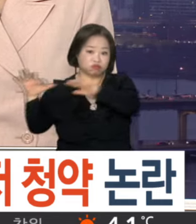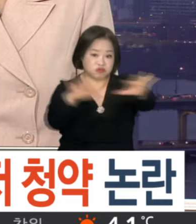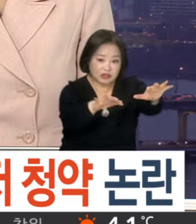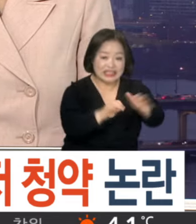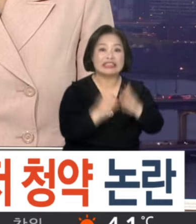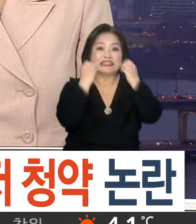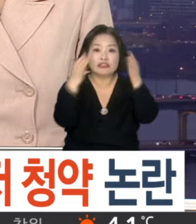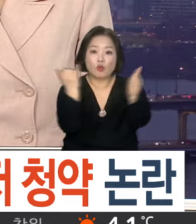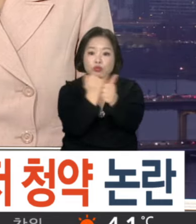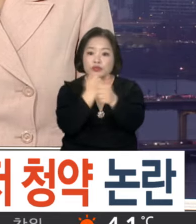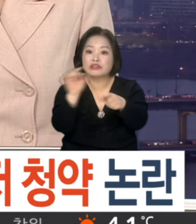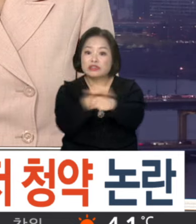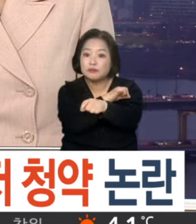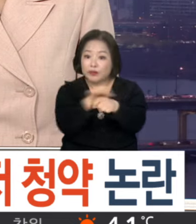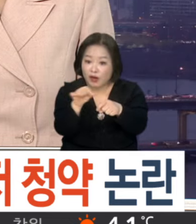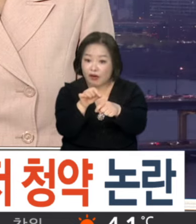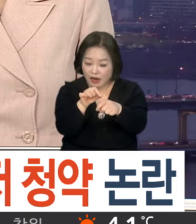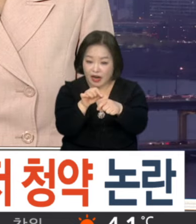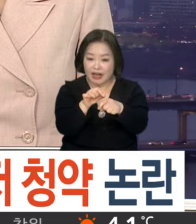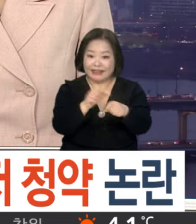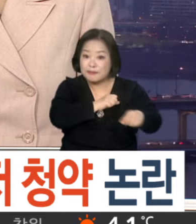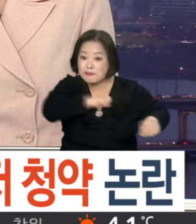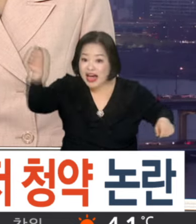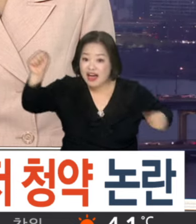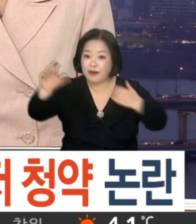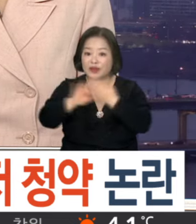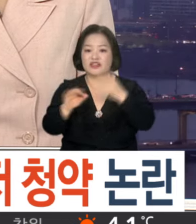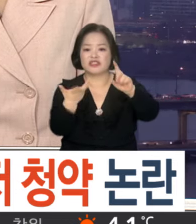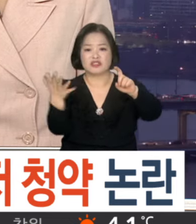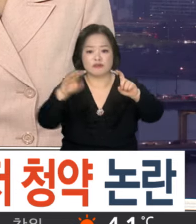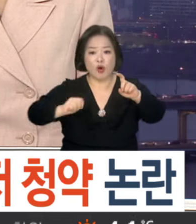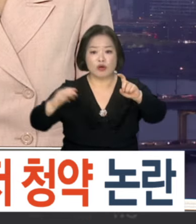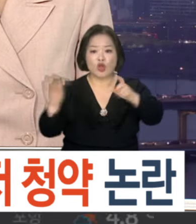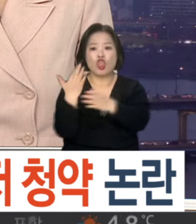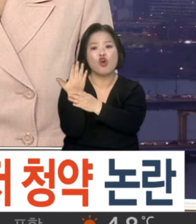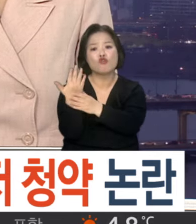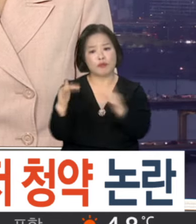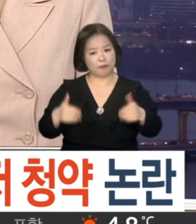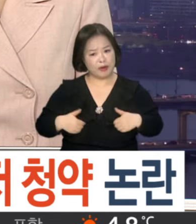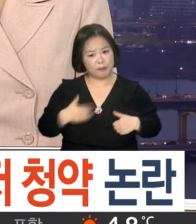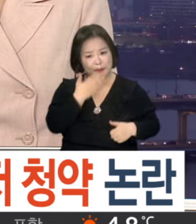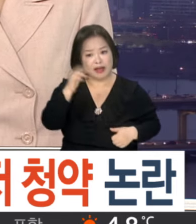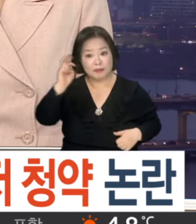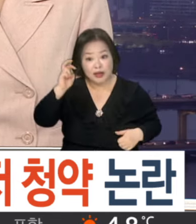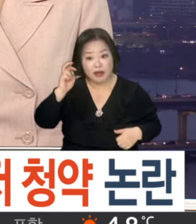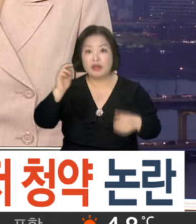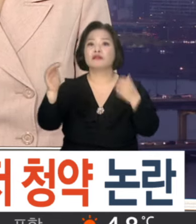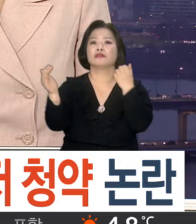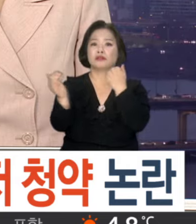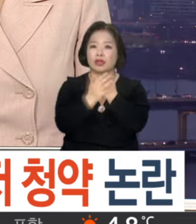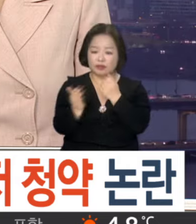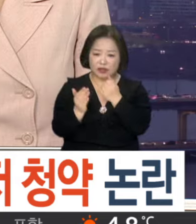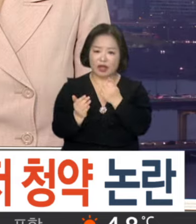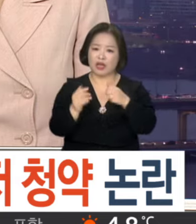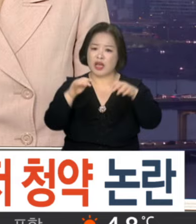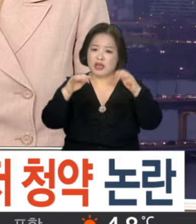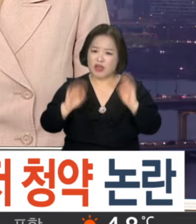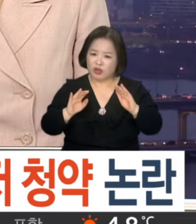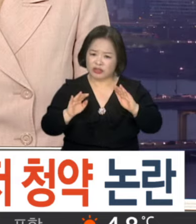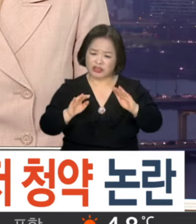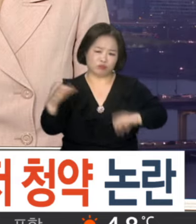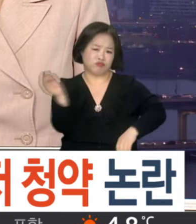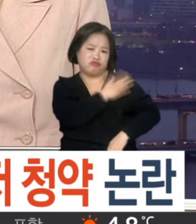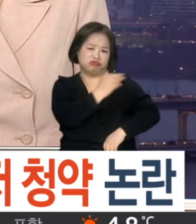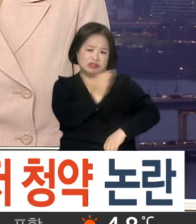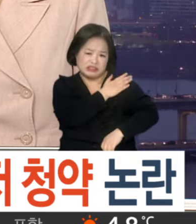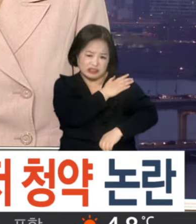신혼부부 특별 공급의 경우 당첨되면 10억 원 정도의 현금이 필요할 것으로 보이는데요 금수저 청약이 비판이